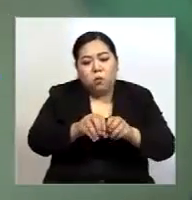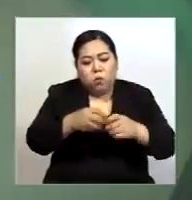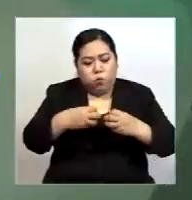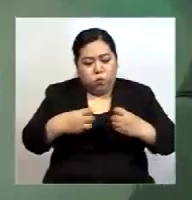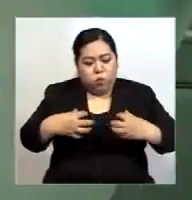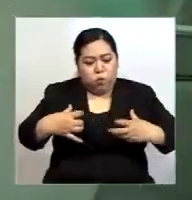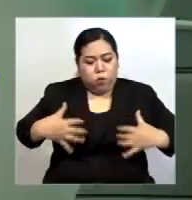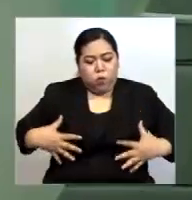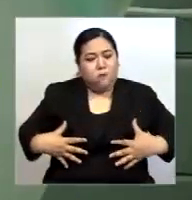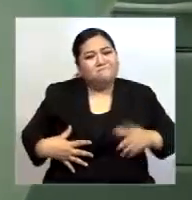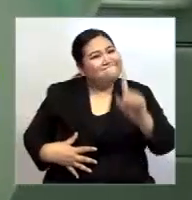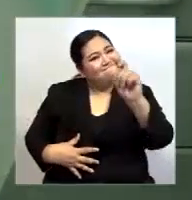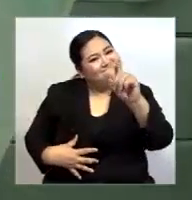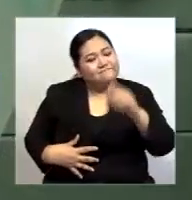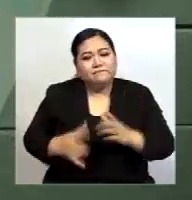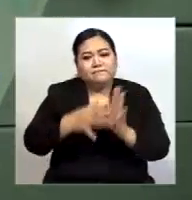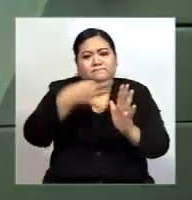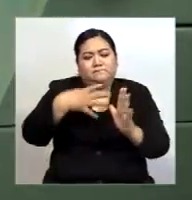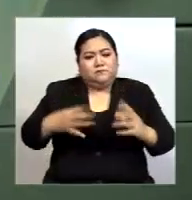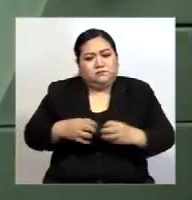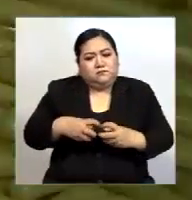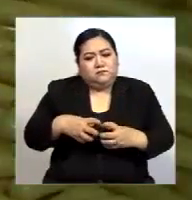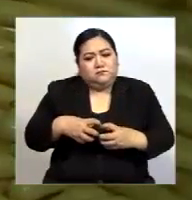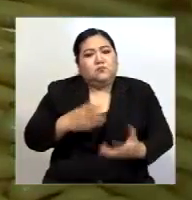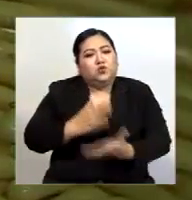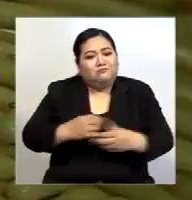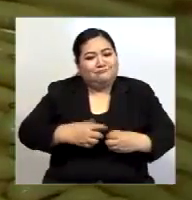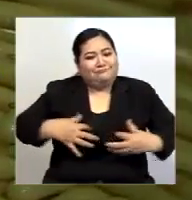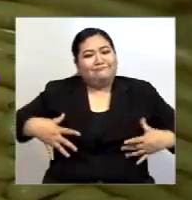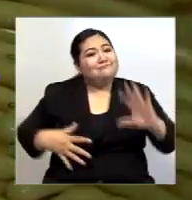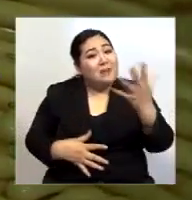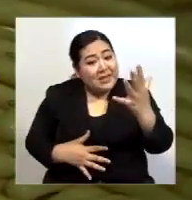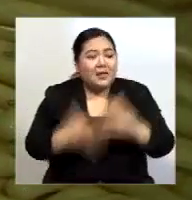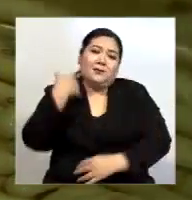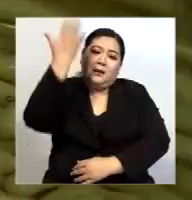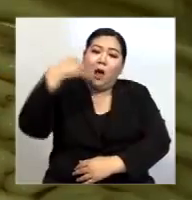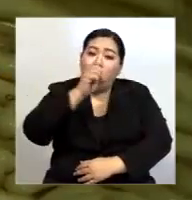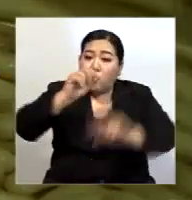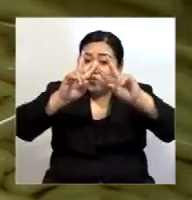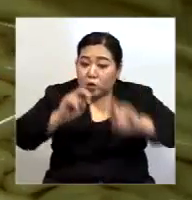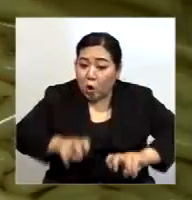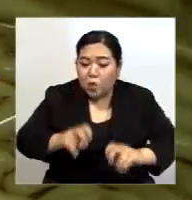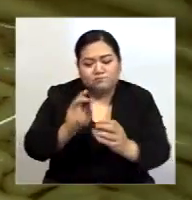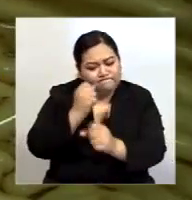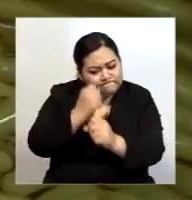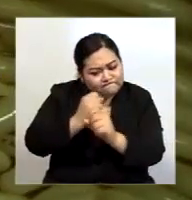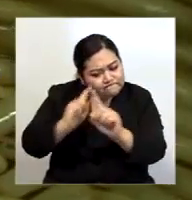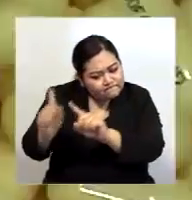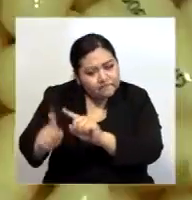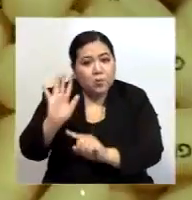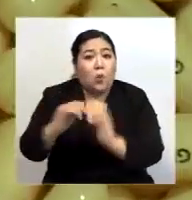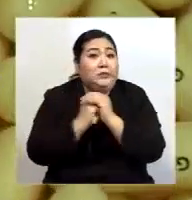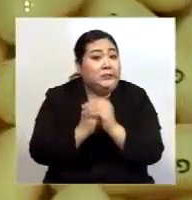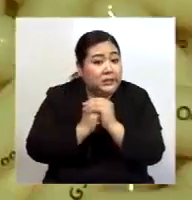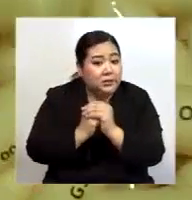วร่างกายได้โดยเมื่อเดือนกุมภาพันธ์ที่ผ่านมานะคะก็มีการศึกษาแบบสุ่มในประเทศจีนเพื่อทำการทดลองรักษาโร